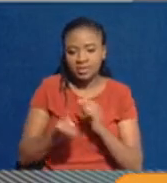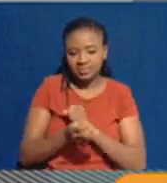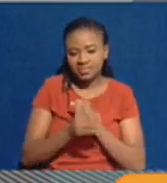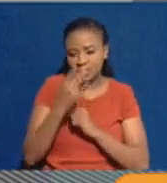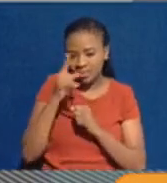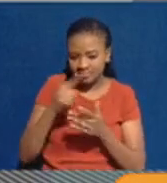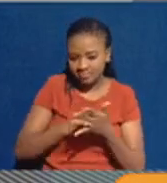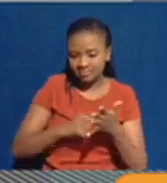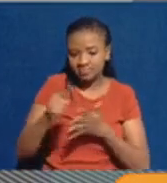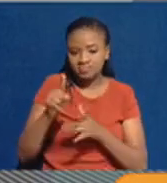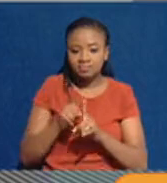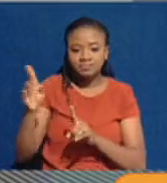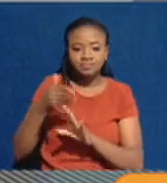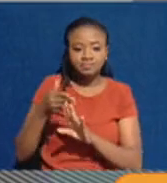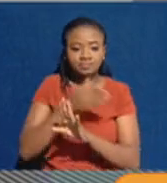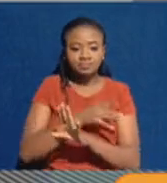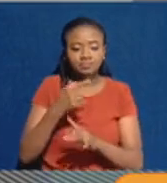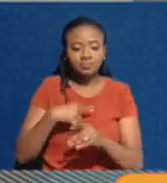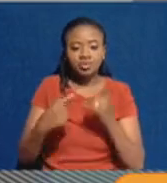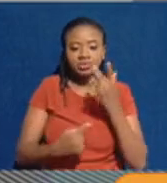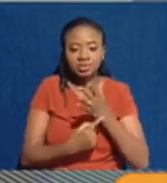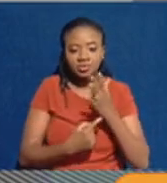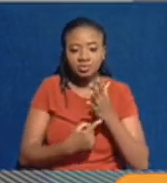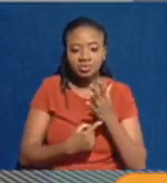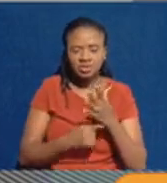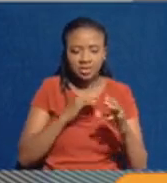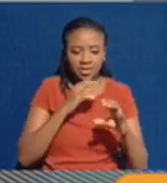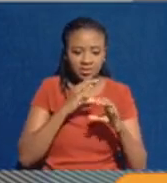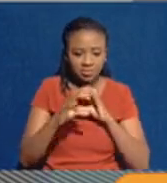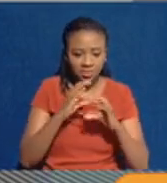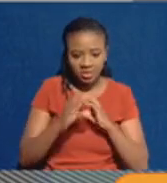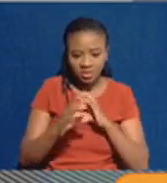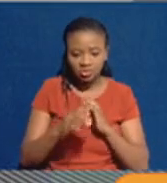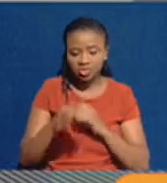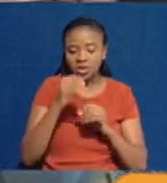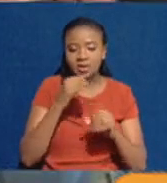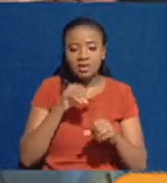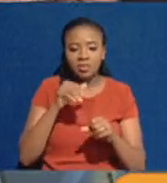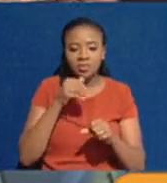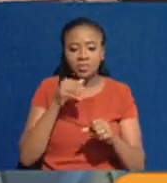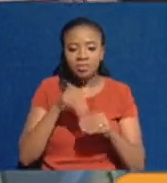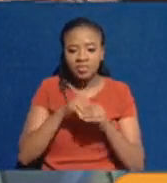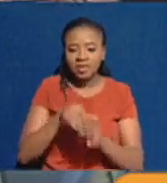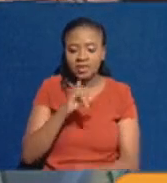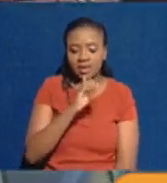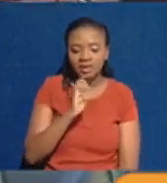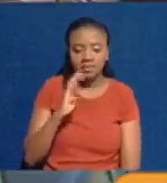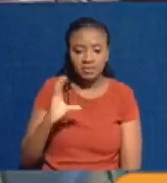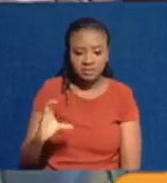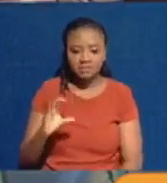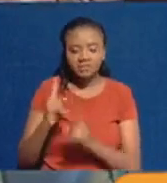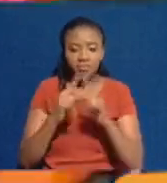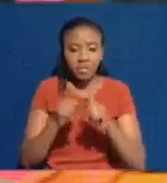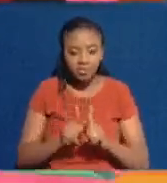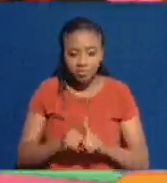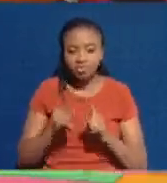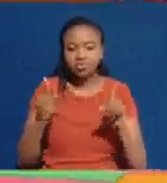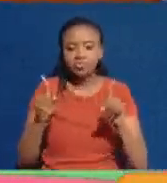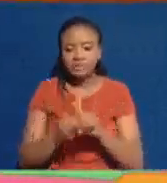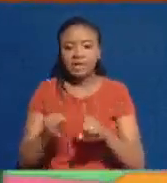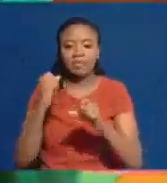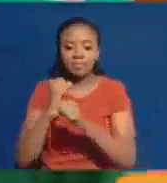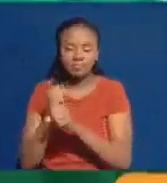alikuwa mkurugenzi wa teknolojia na mawasiliano katika tume ya uchaguzi IEBC. Wakati huo huo, shughuli sawia